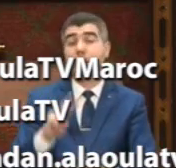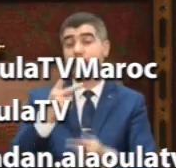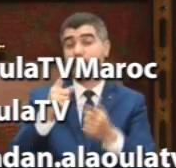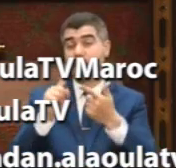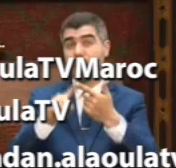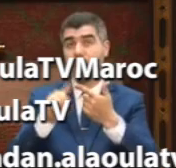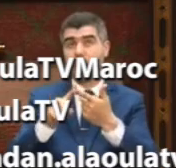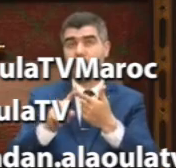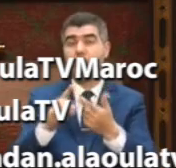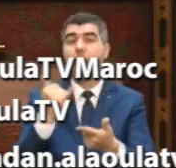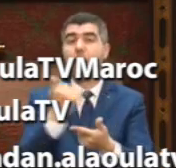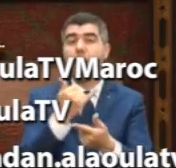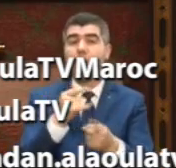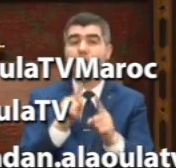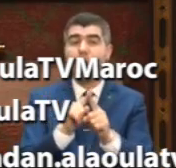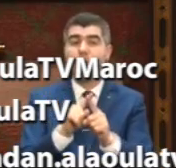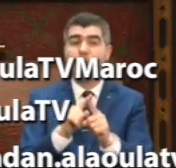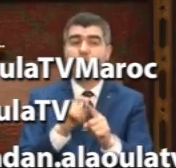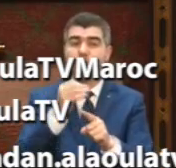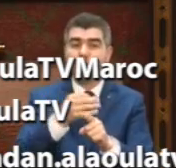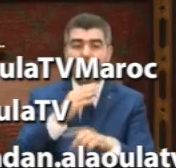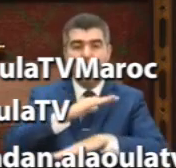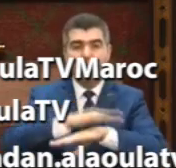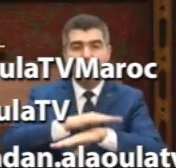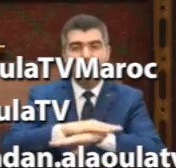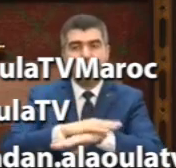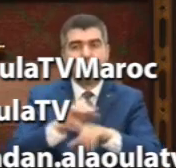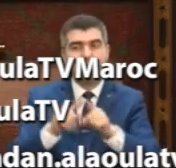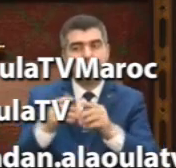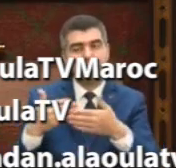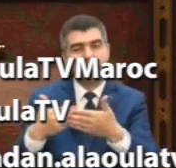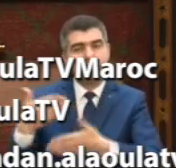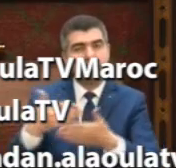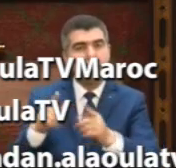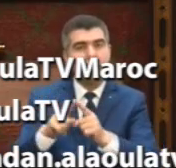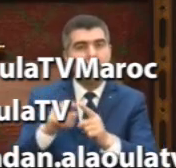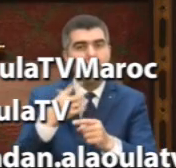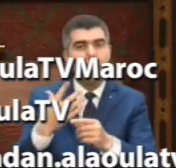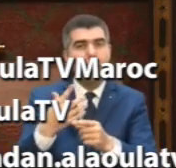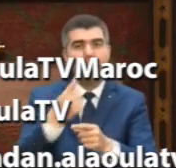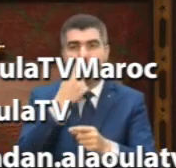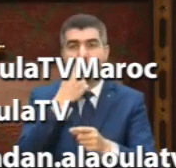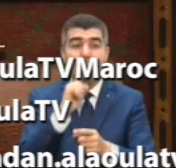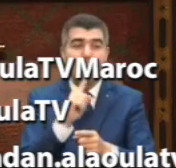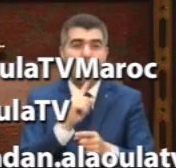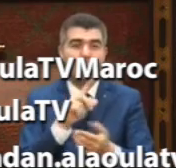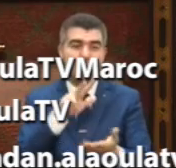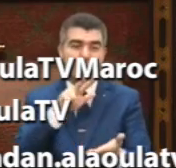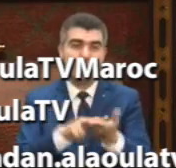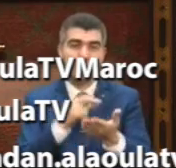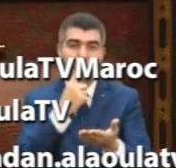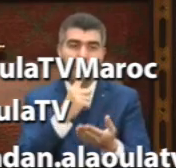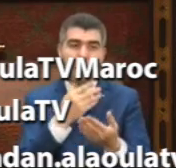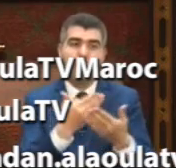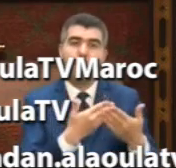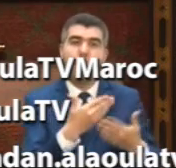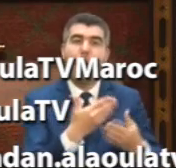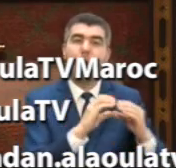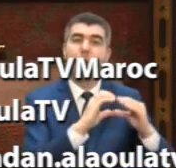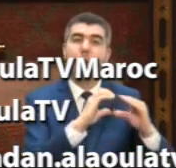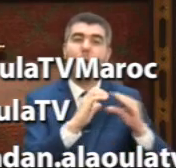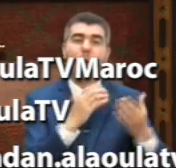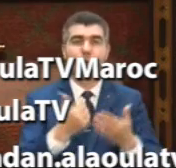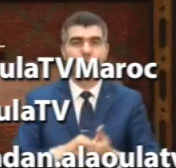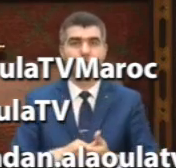أنه ضروري نهج الحكامة والرصانة وعدم التسرع في التعامل مع الدول المخالفة للإرادة الشرعية الدولية. وثالث